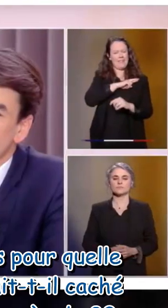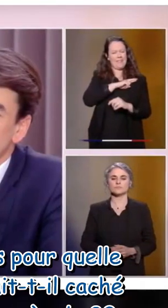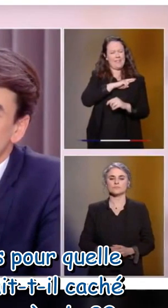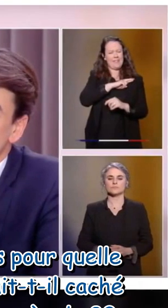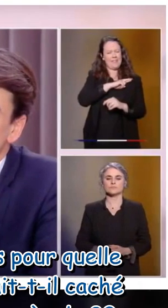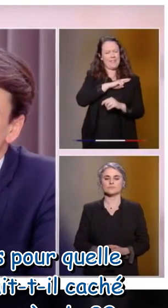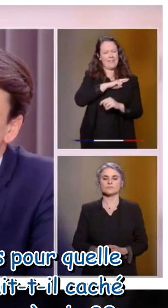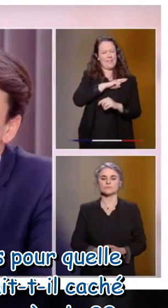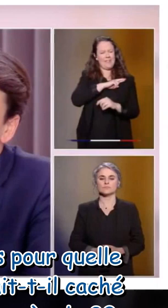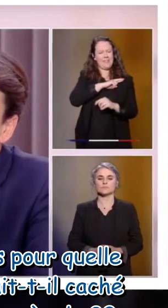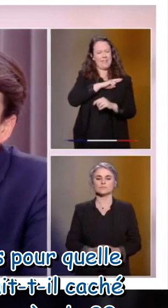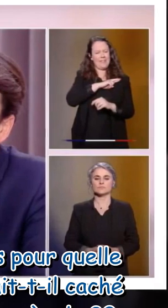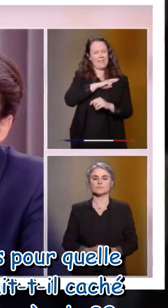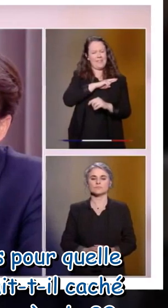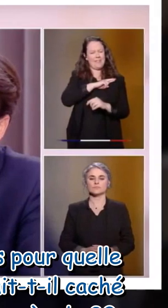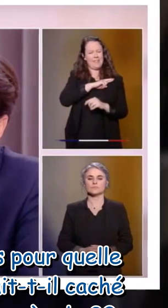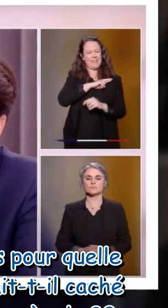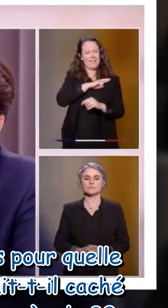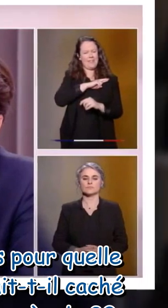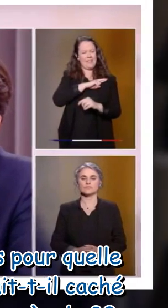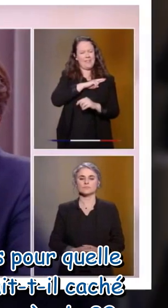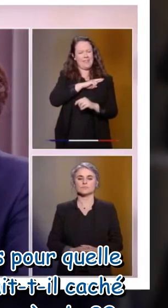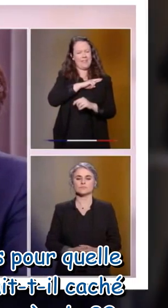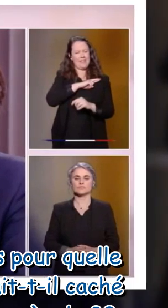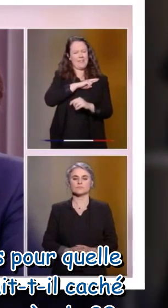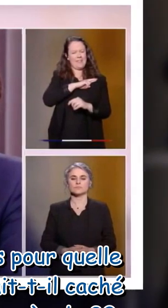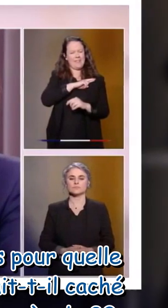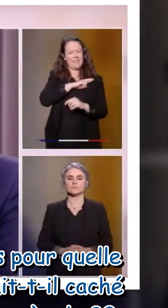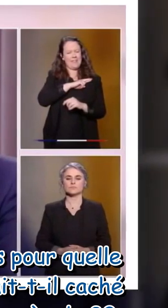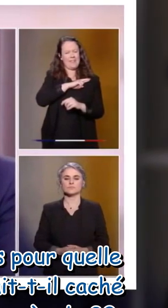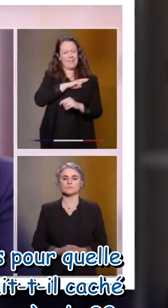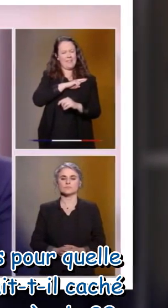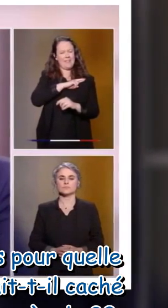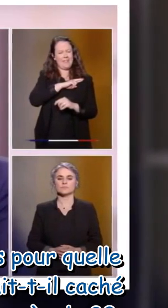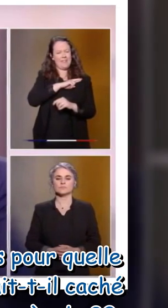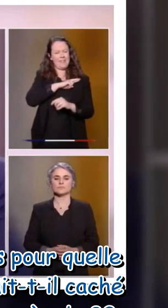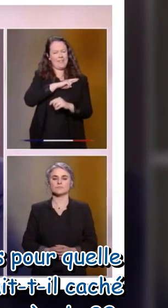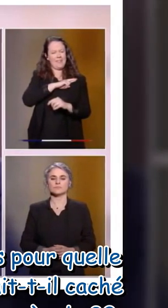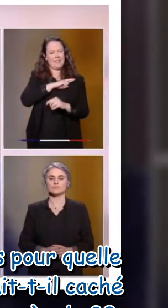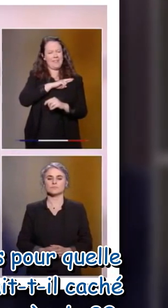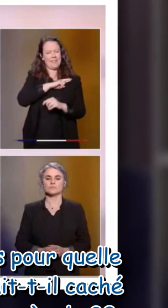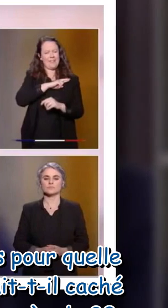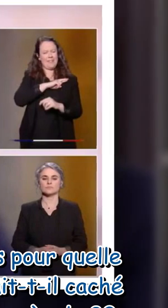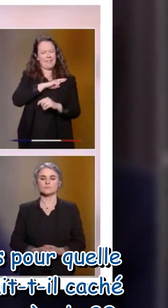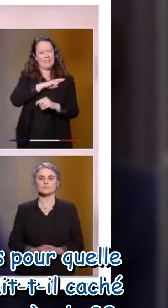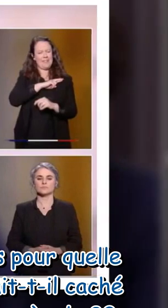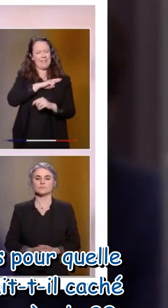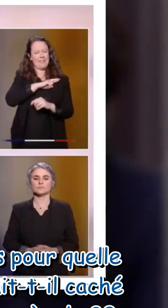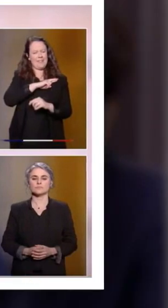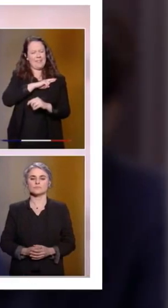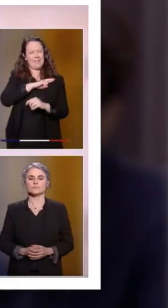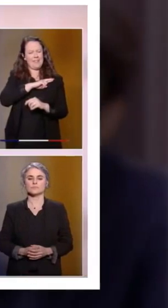Les internautes se sont alors demandé pour quelle raison le président de la République avait-il caché sa montre, qui selon certains coûterait près